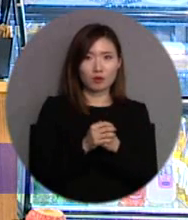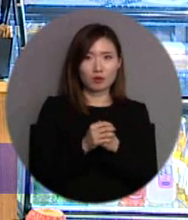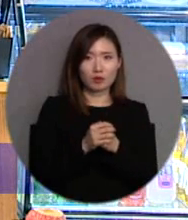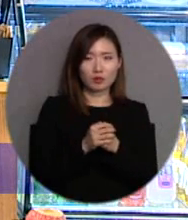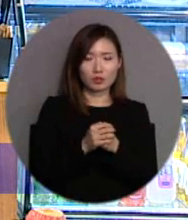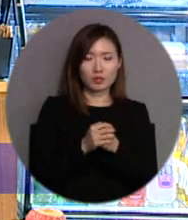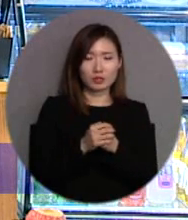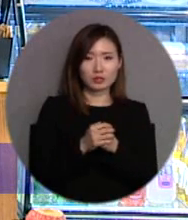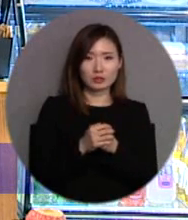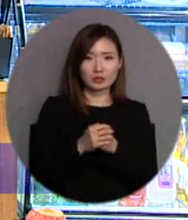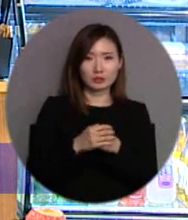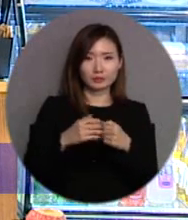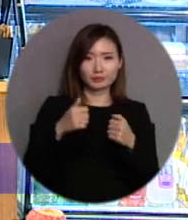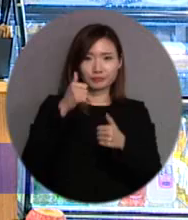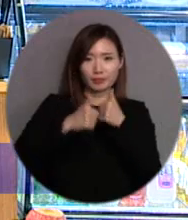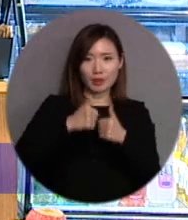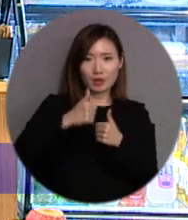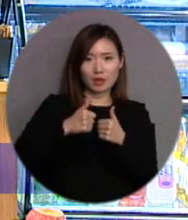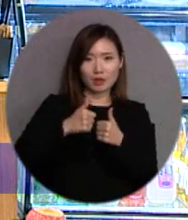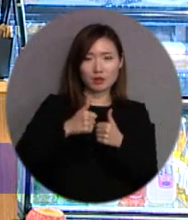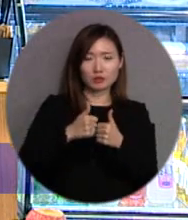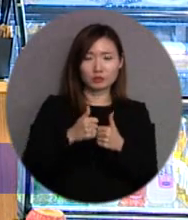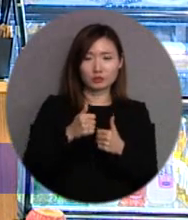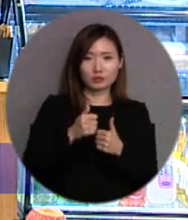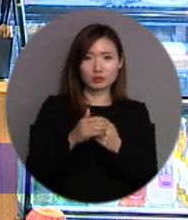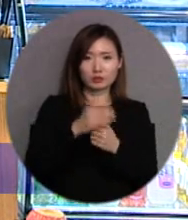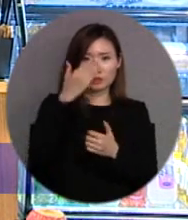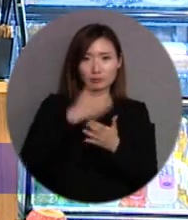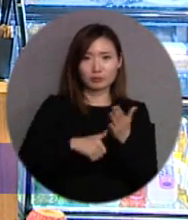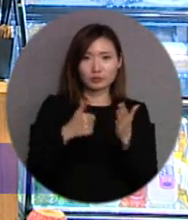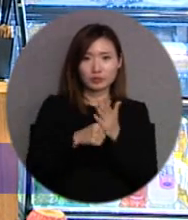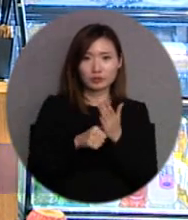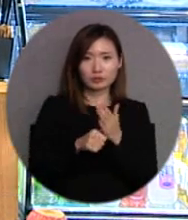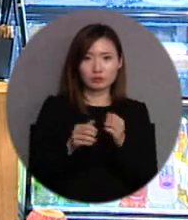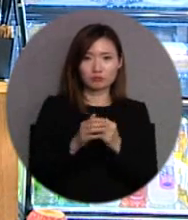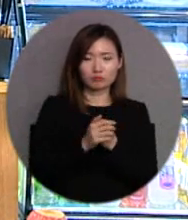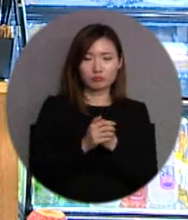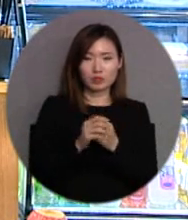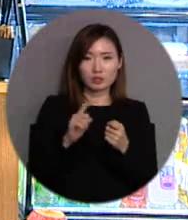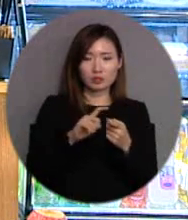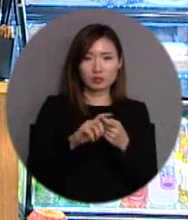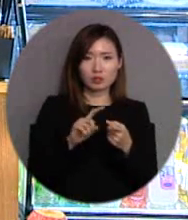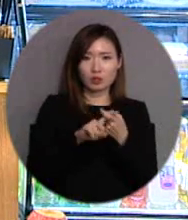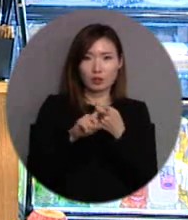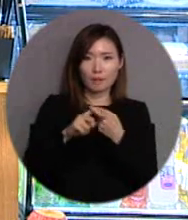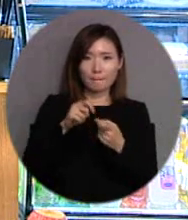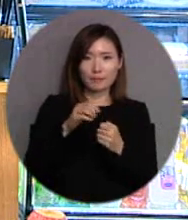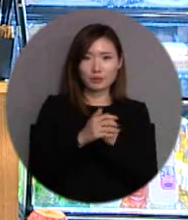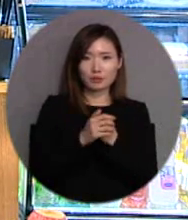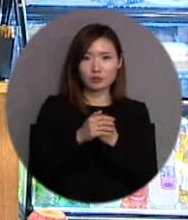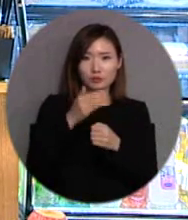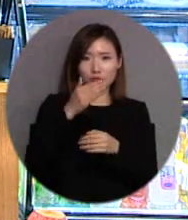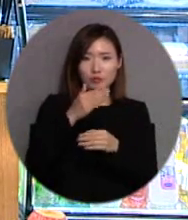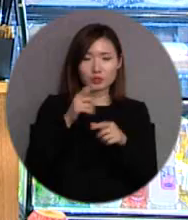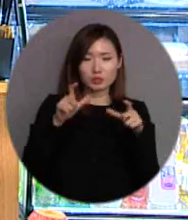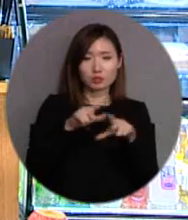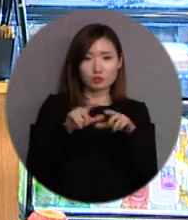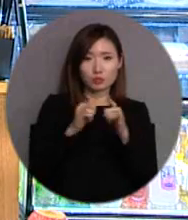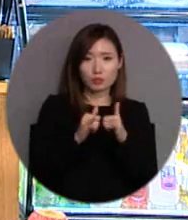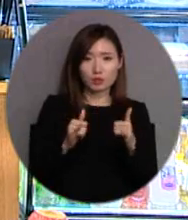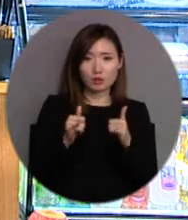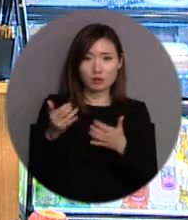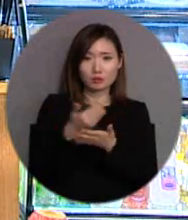산물이 예요 그래서 그 저희가 지상 1층에서 이제 고민했던 것이 어떻게 하면 지역 주민들과